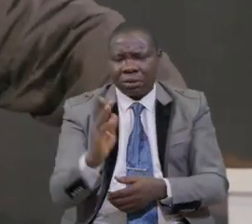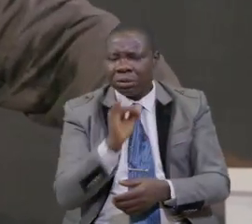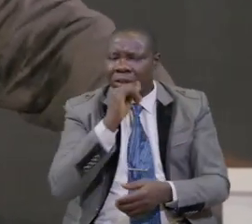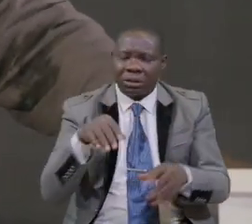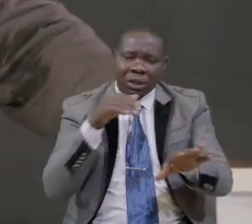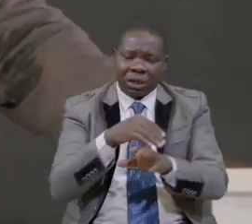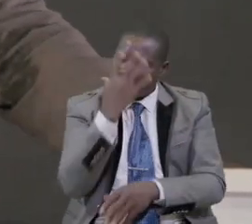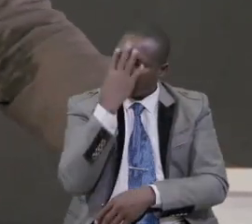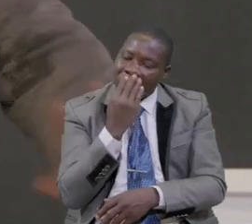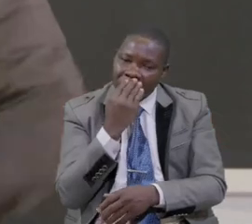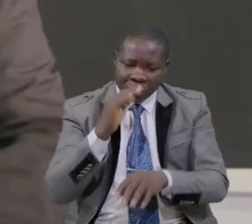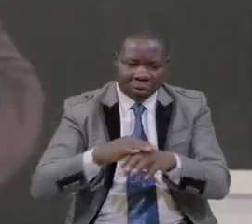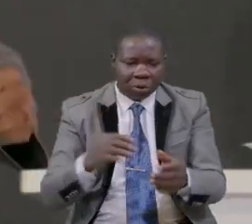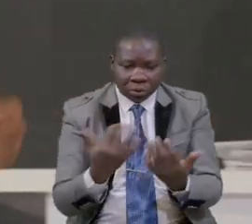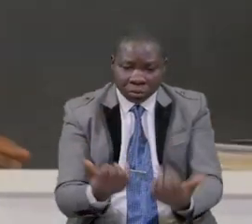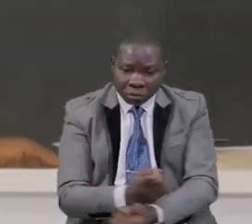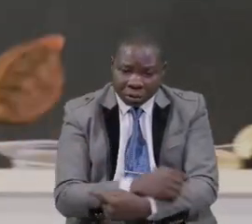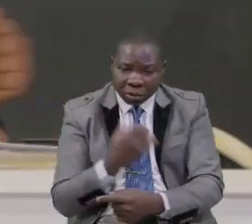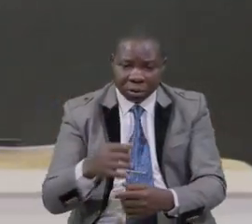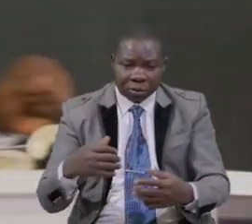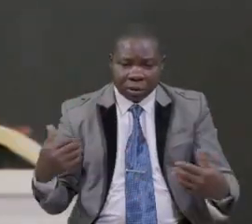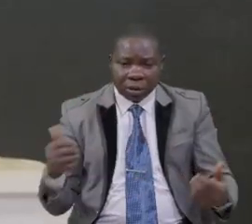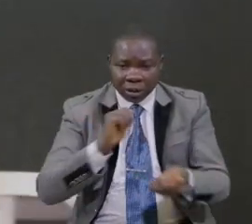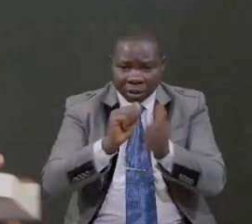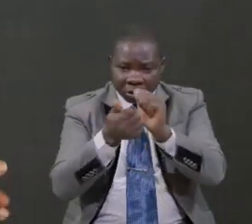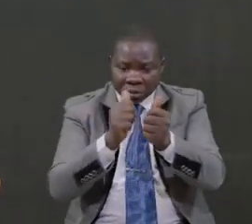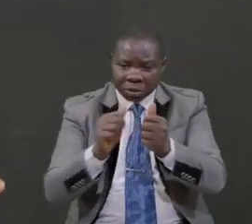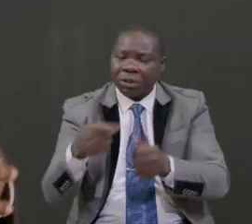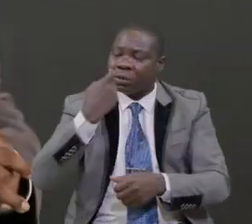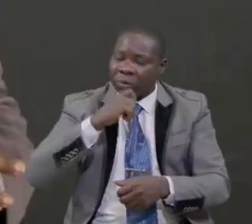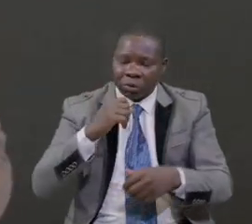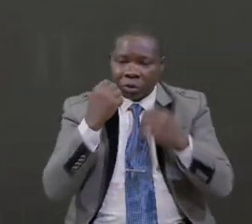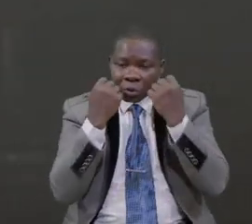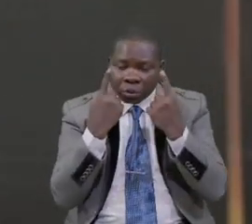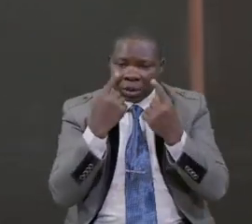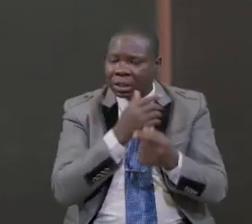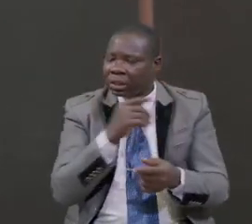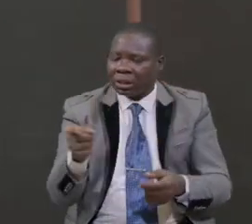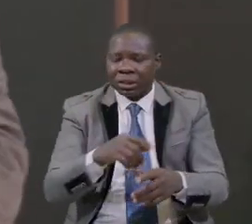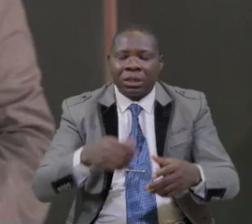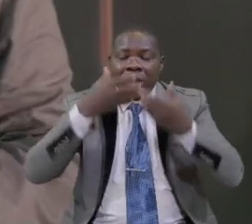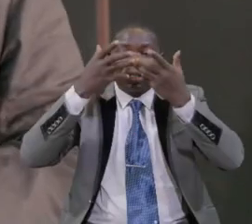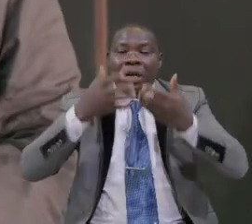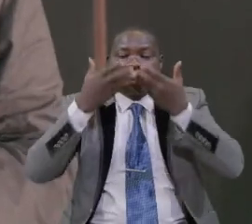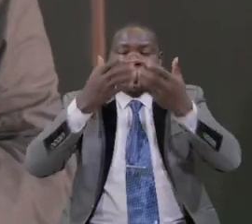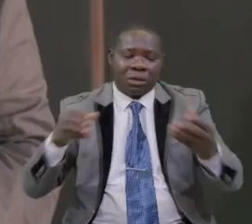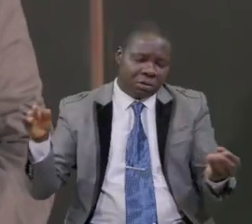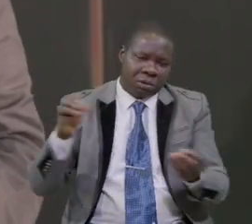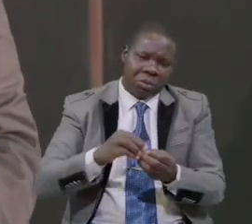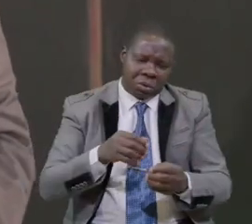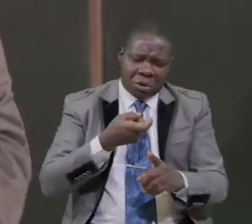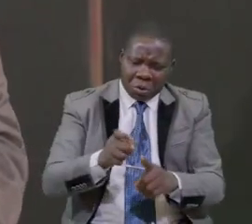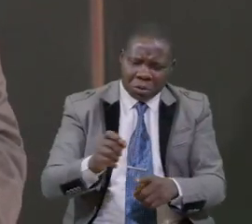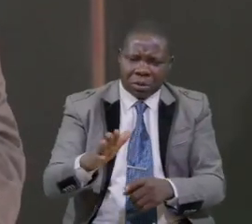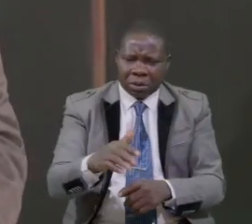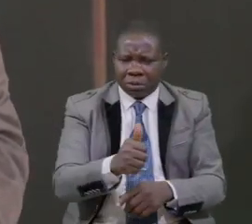de contestation, il doit se réveiller. Ils ont crié, et ils se sont fait des incisions. Il y a des gens qui